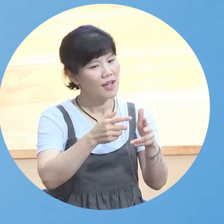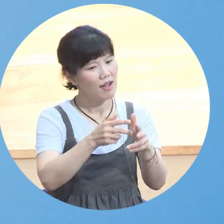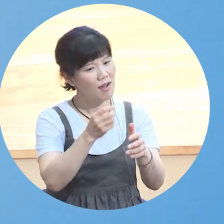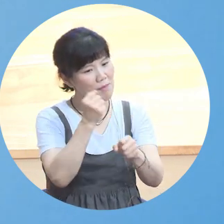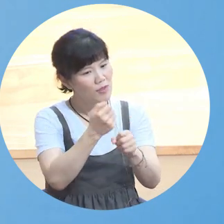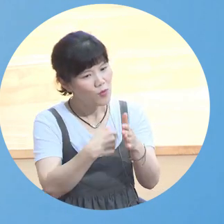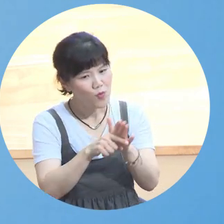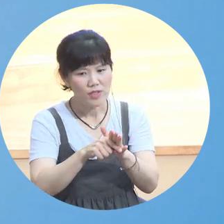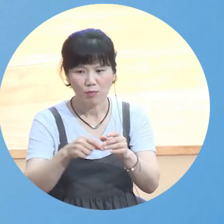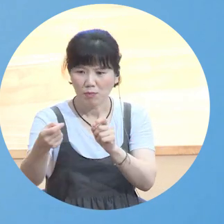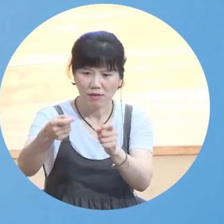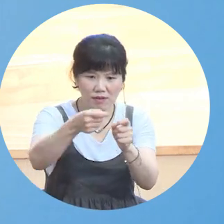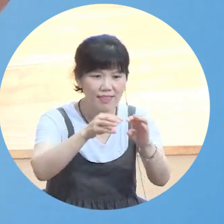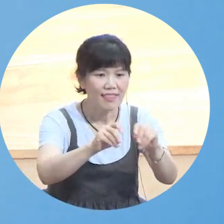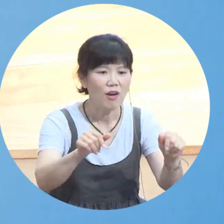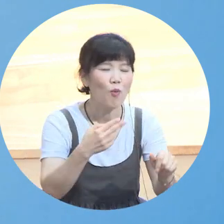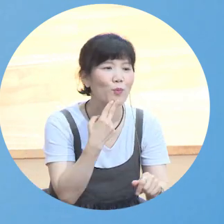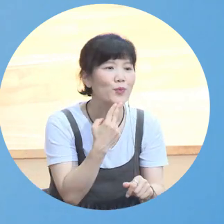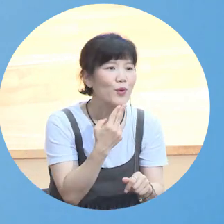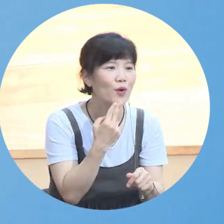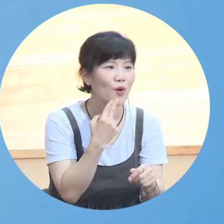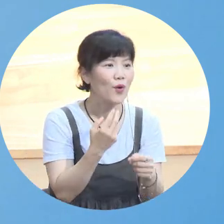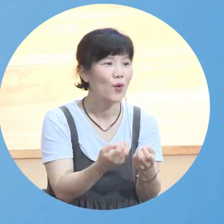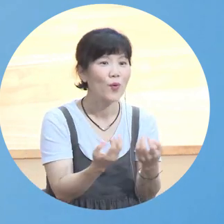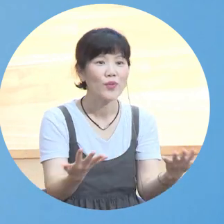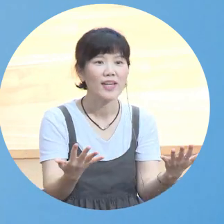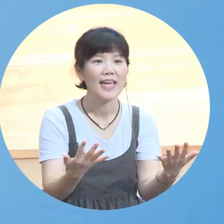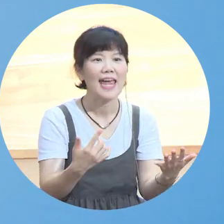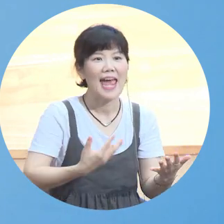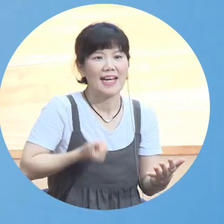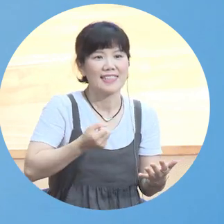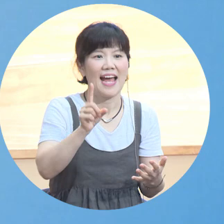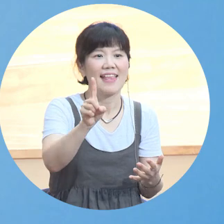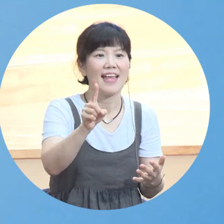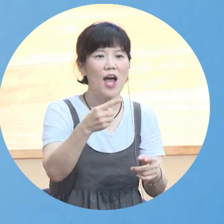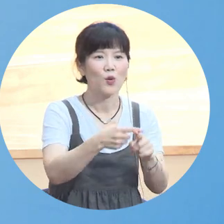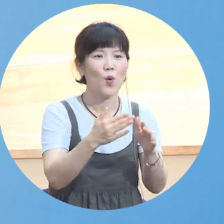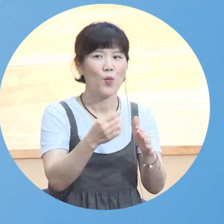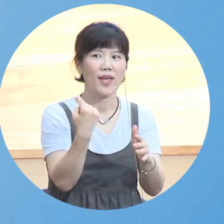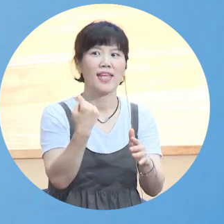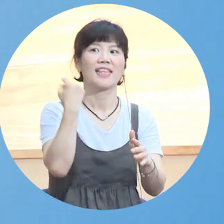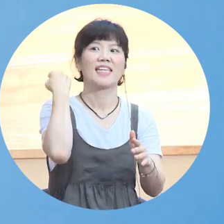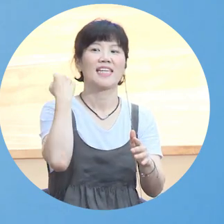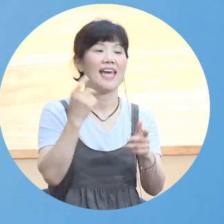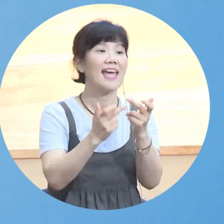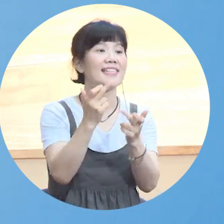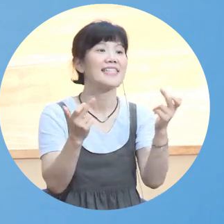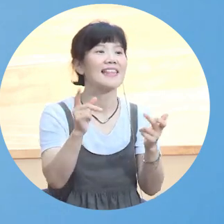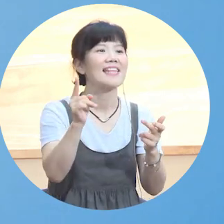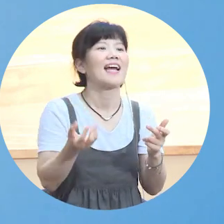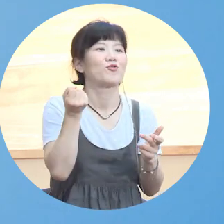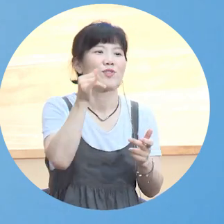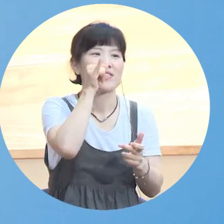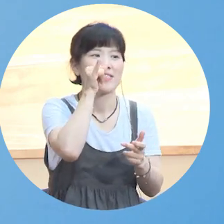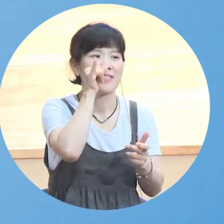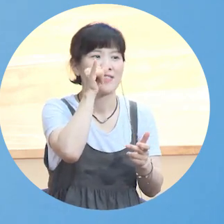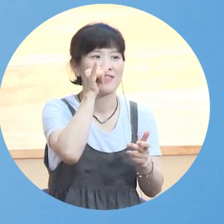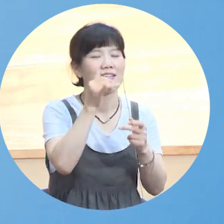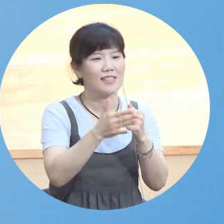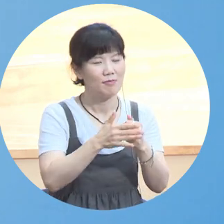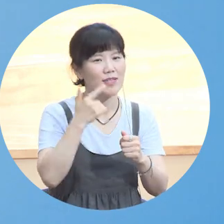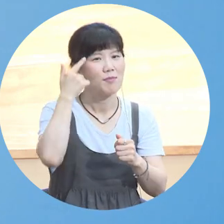있는 게 뭐냐 교회 뒤에 있는 교회 소요되는 뒷산 크기 전부인 거에요 그 목사님이 주일 아침에 이렇게